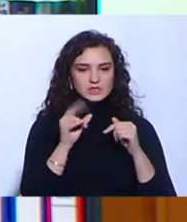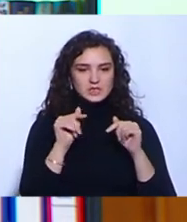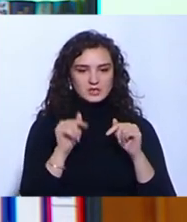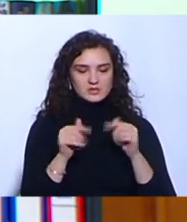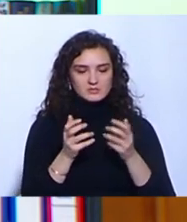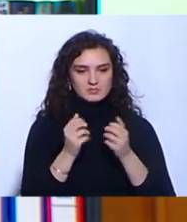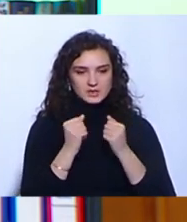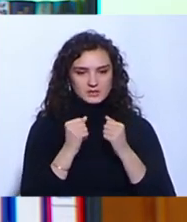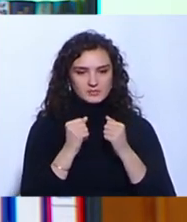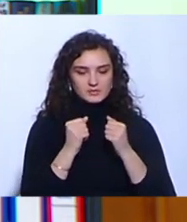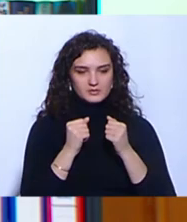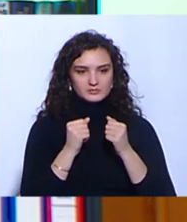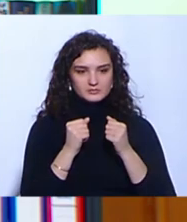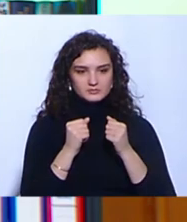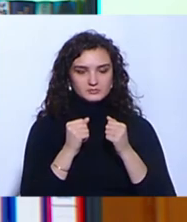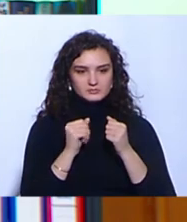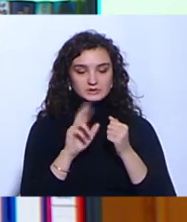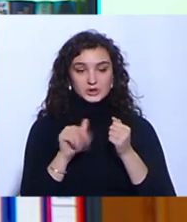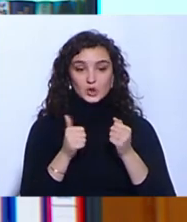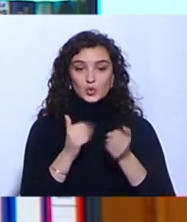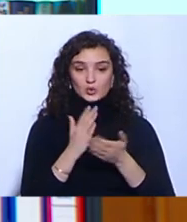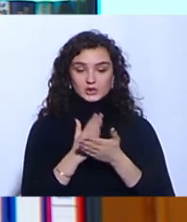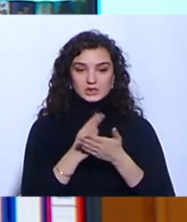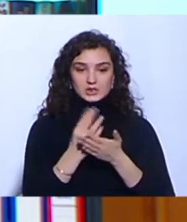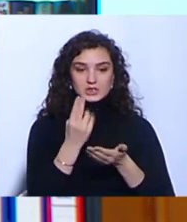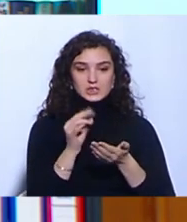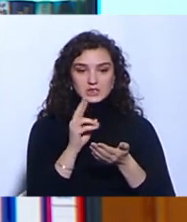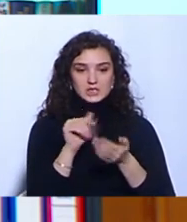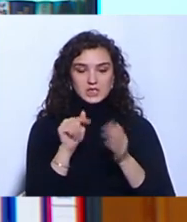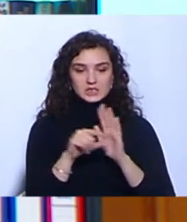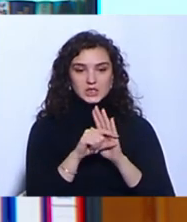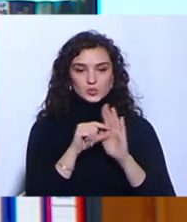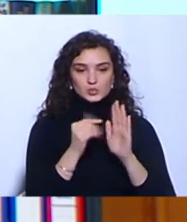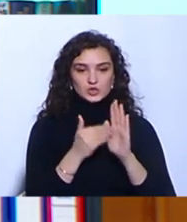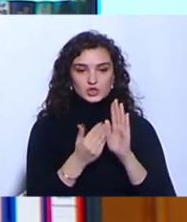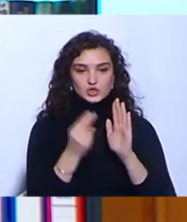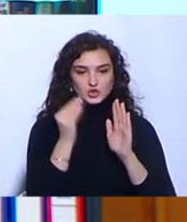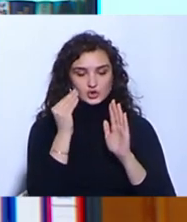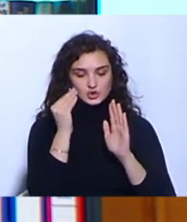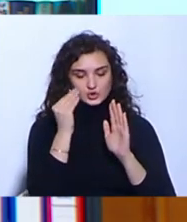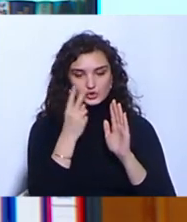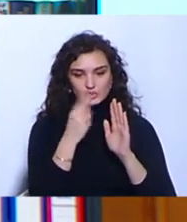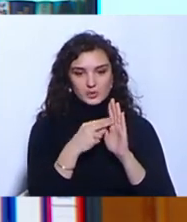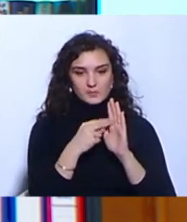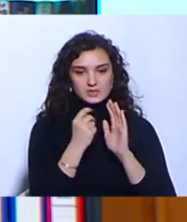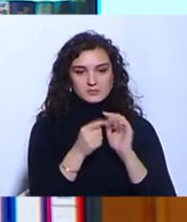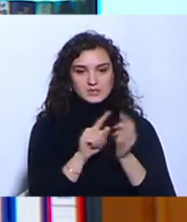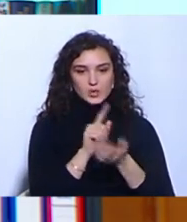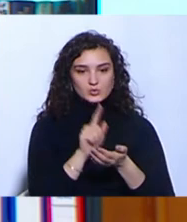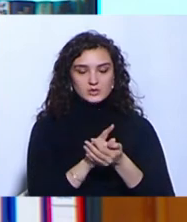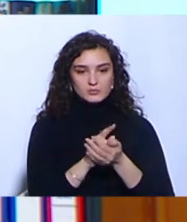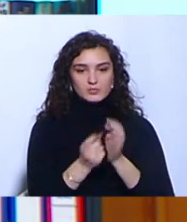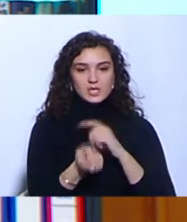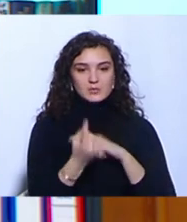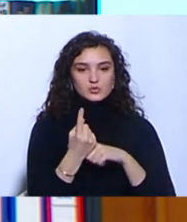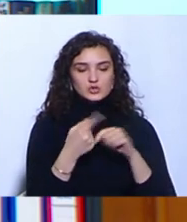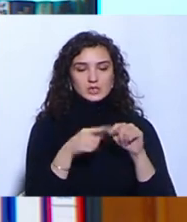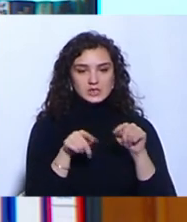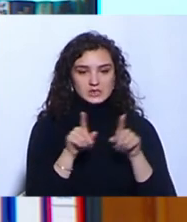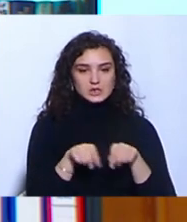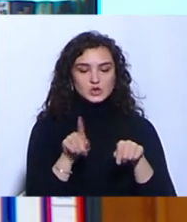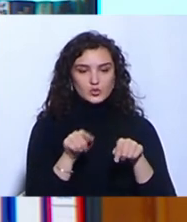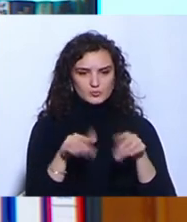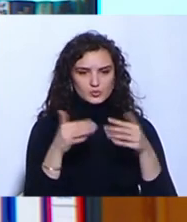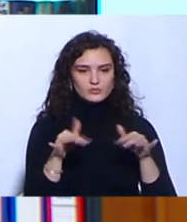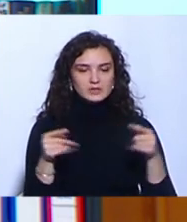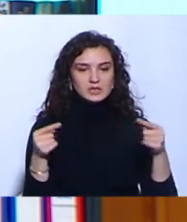როლი და როგორია ცილის სტატუსის შეფასების აუცილებლობა. აღმოჩნდა ისიც, რომ და